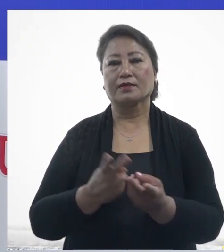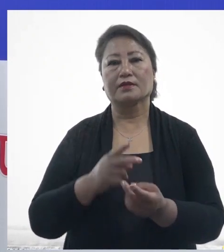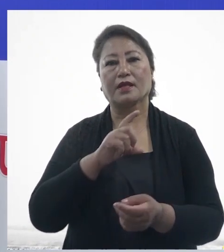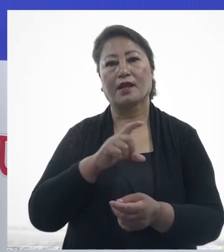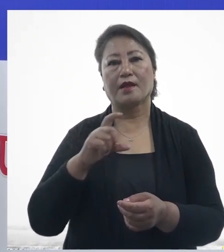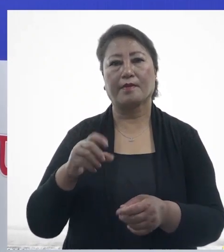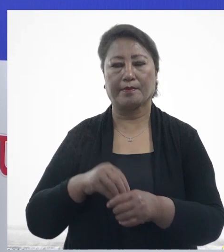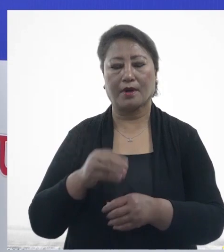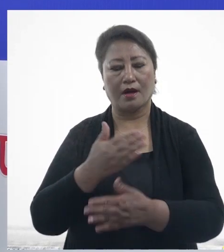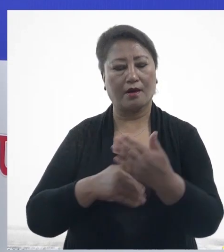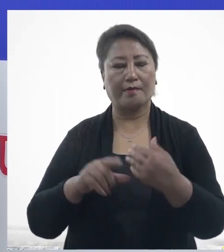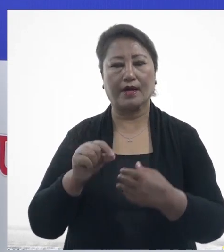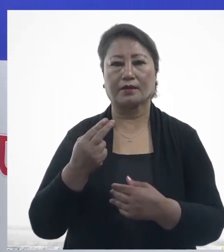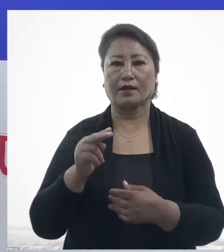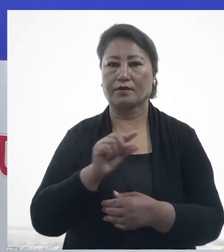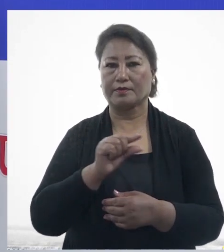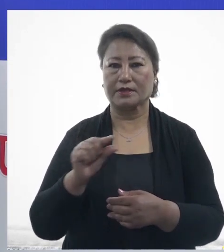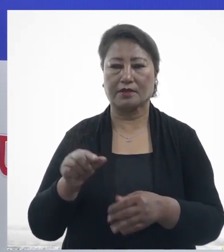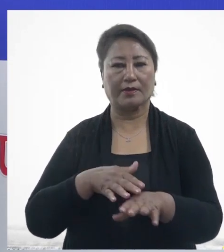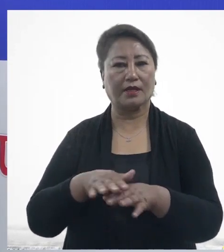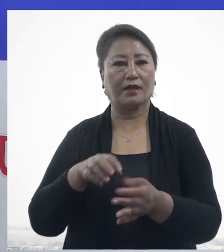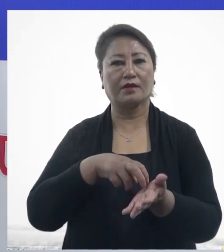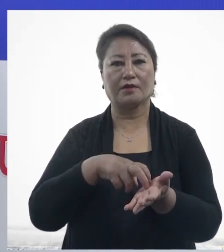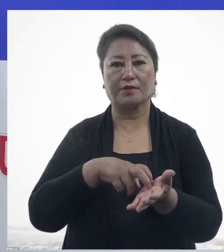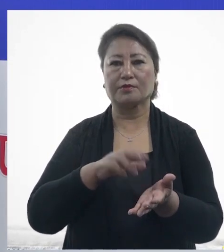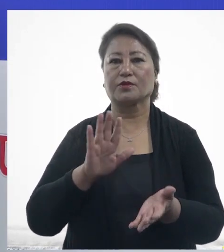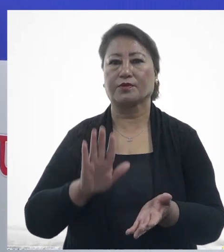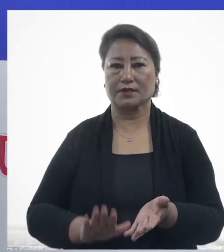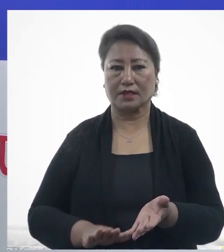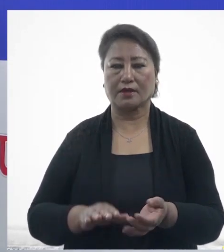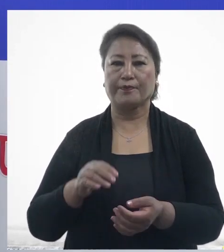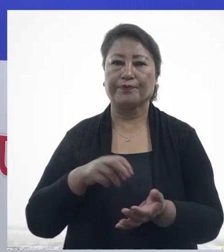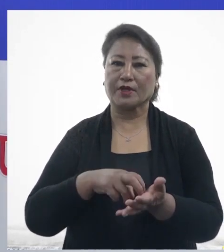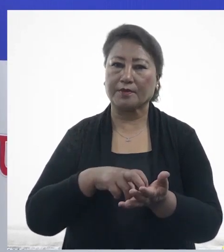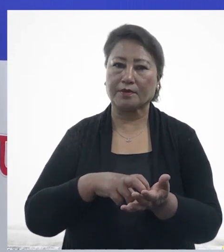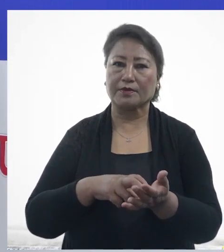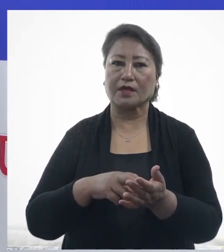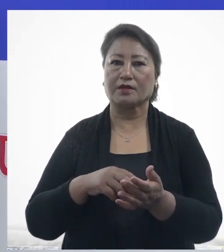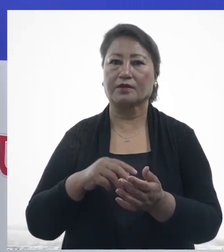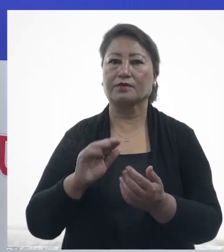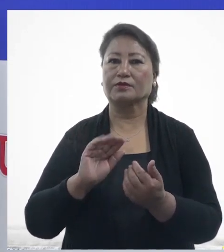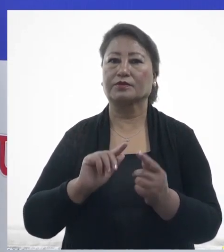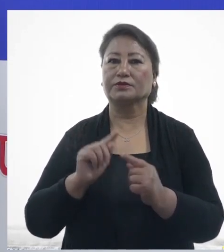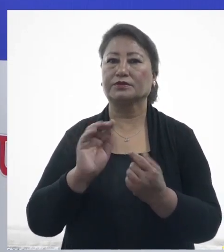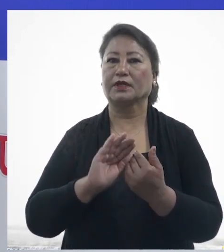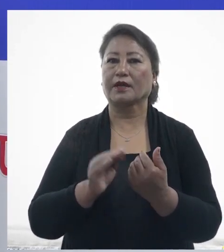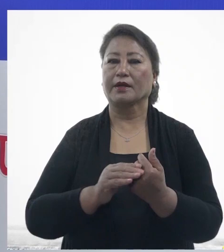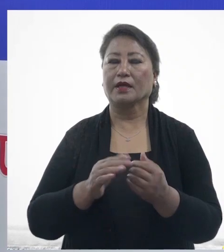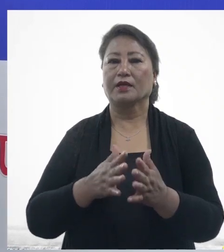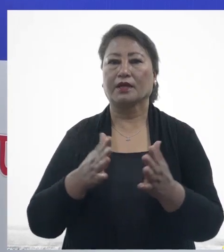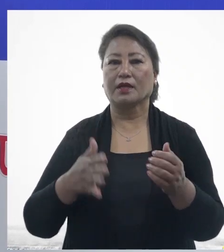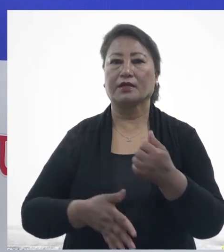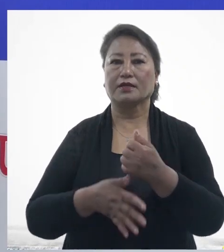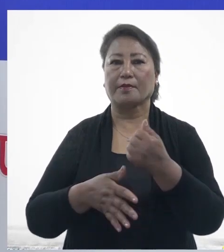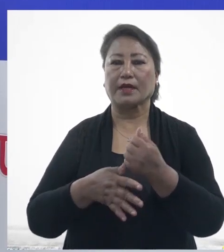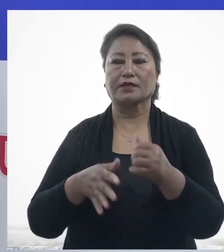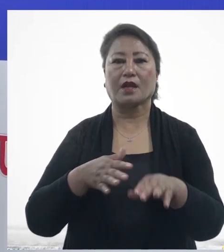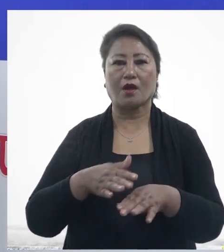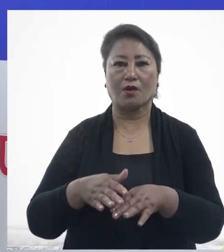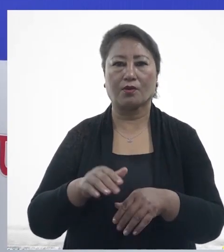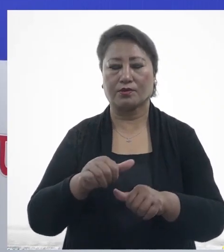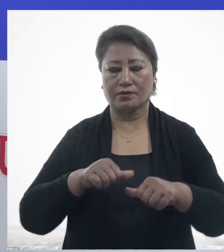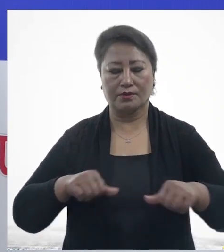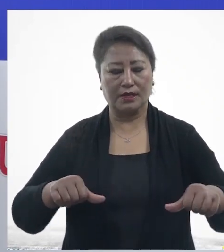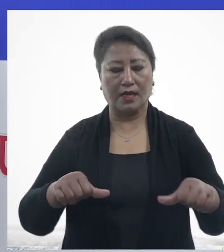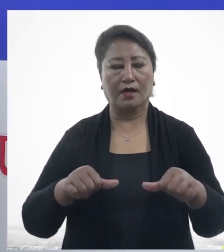नेपालमा अपाङ्गताको सवालमा चाहिँ धेरै कमी कमजोरहरू छन् होइन कमी कमजोर कुन सेन्समा भने हजुरलाई भने जस्तै कति धेरै इन्फ्रास्ट्रक्चरहरू कति धेरै हाम्रो चाहिँ अब भनौँ जग्गा जमिनहरू